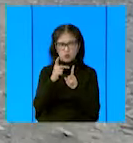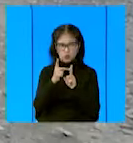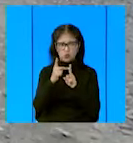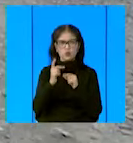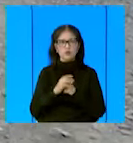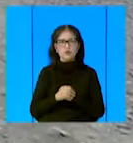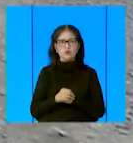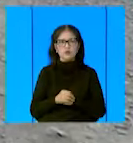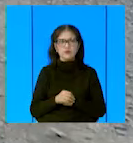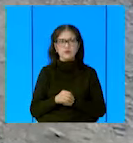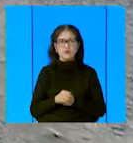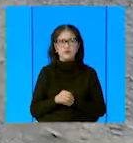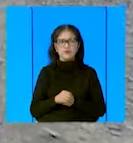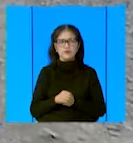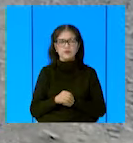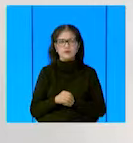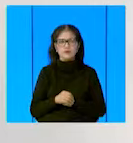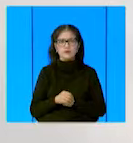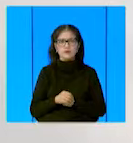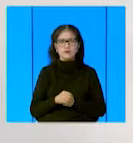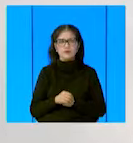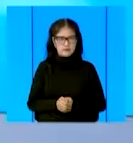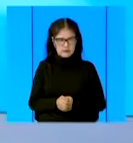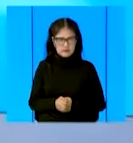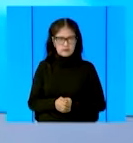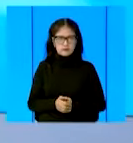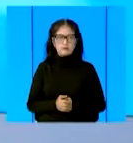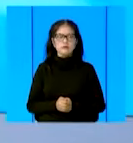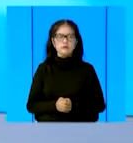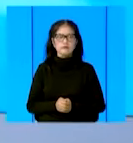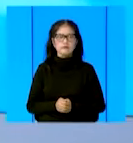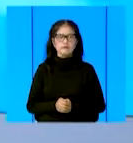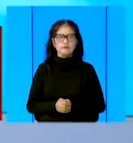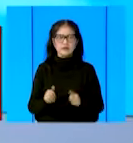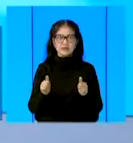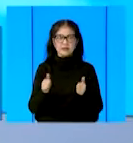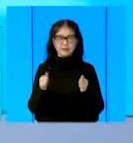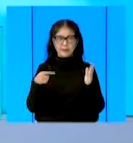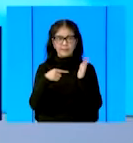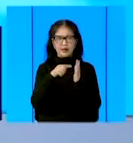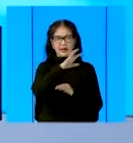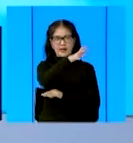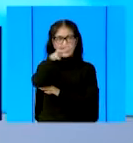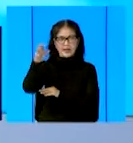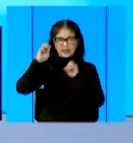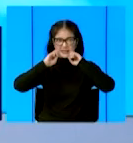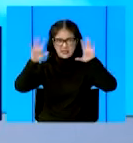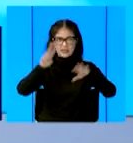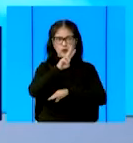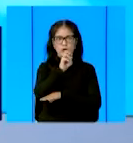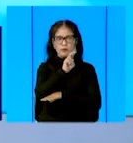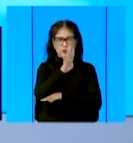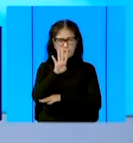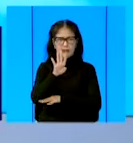Dari Banjarnegara, Jawa Tengah, Nurdin Ozi, iNews melaporkan. Jelang Pilkada Serentak 2024, RPA Perindo